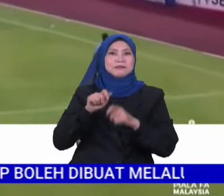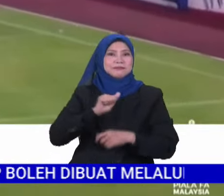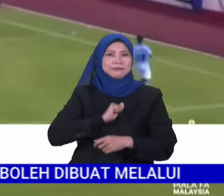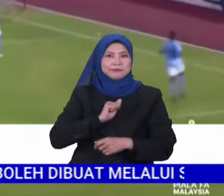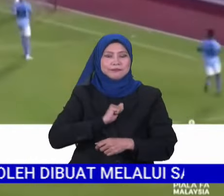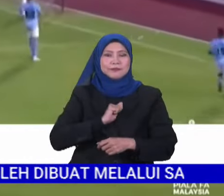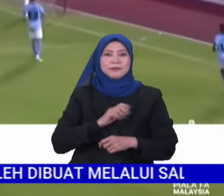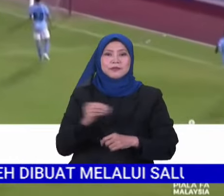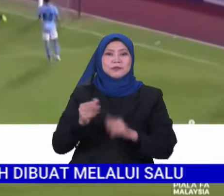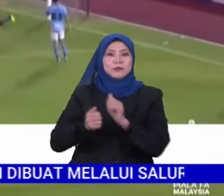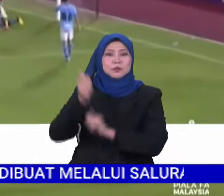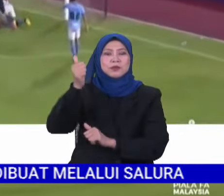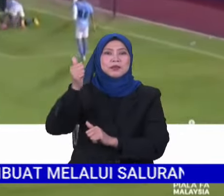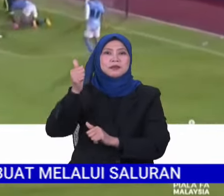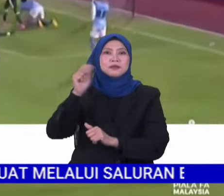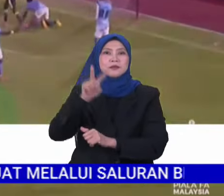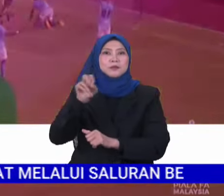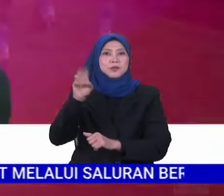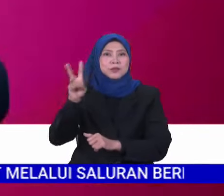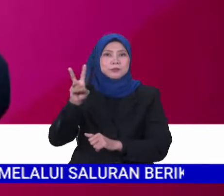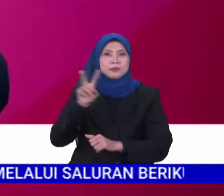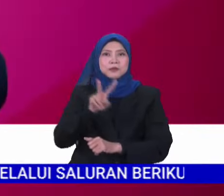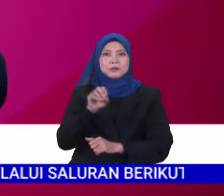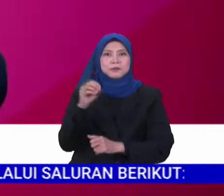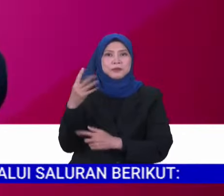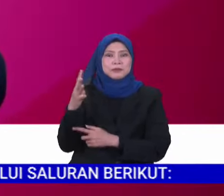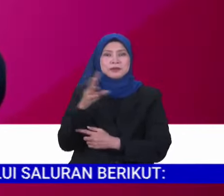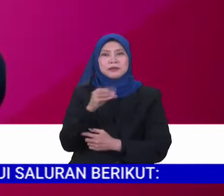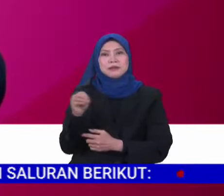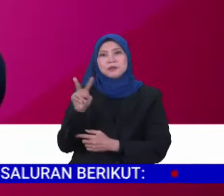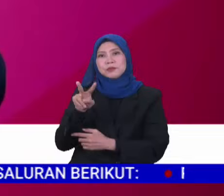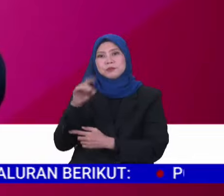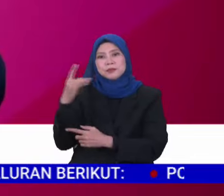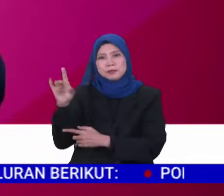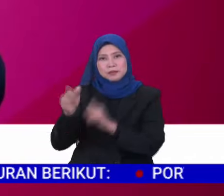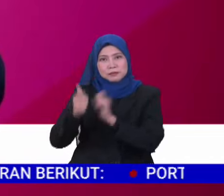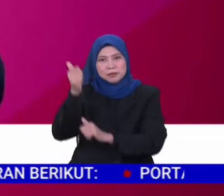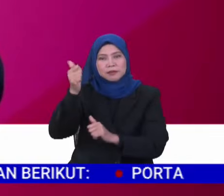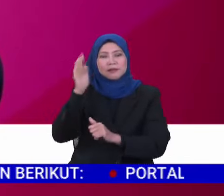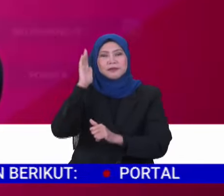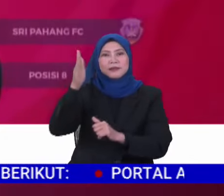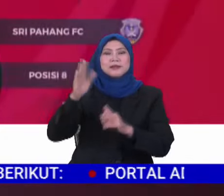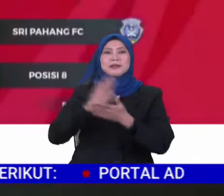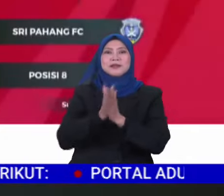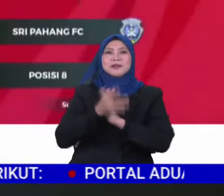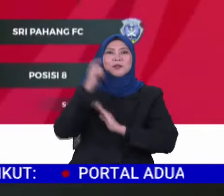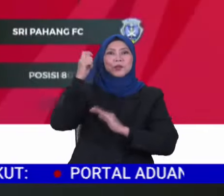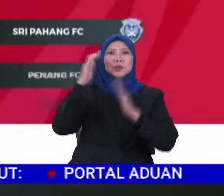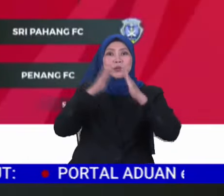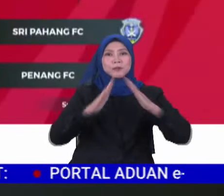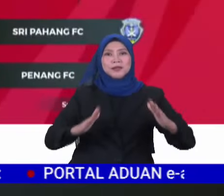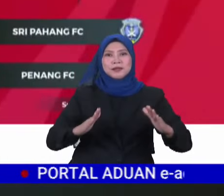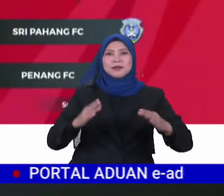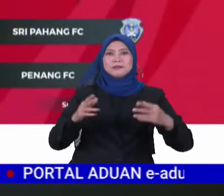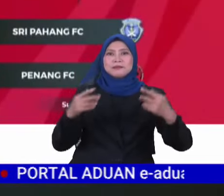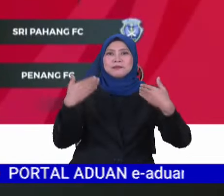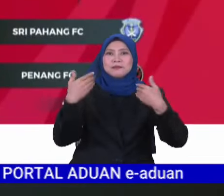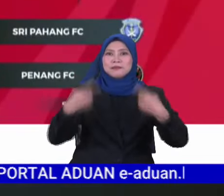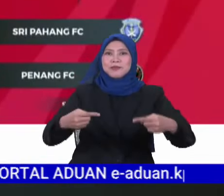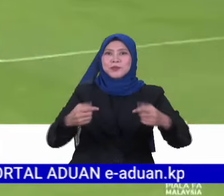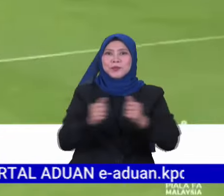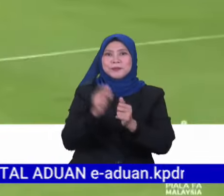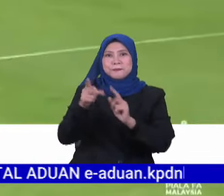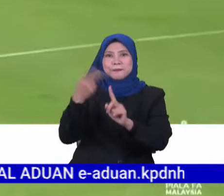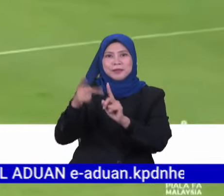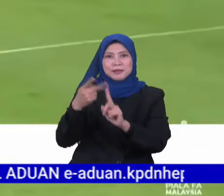FC yang juga juara edisi 2006 2014 dan 2018 akan menjadi tuan rumah berdepan Pinang FC di